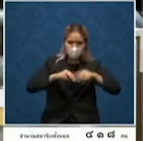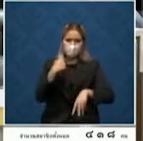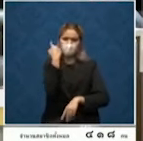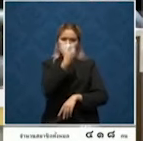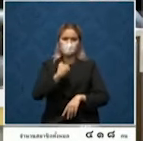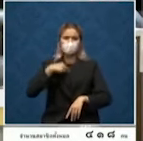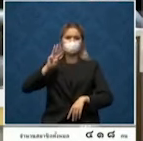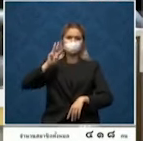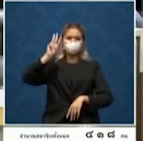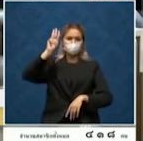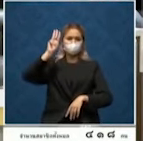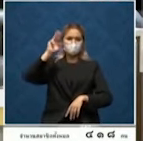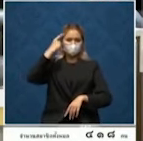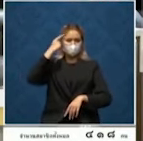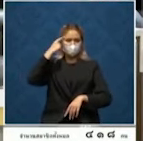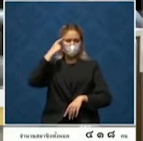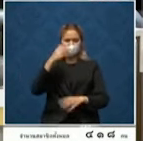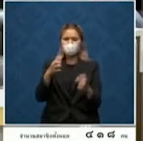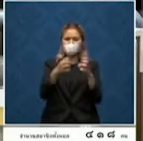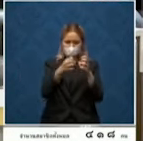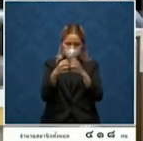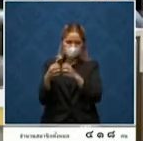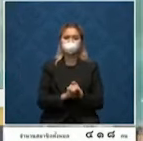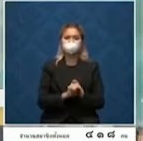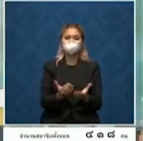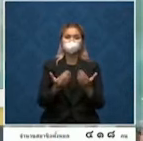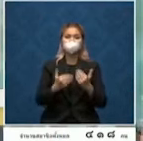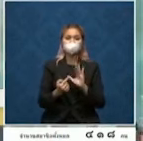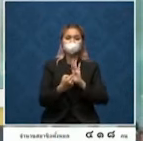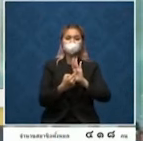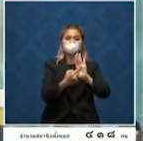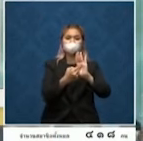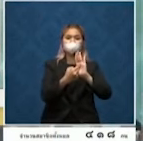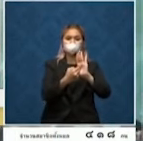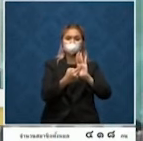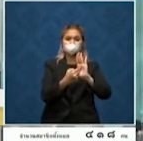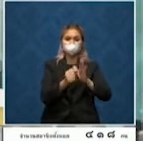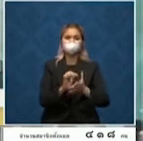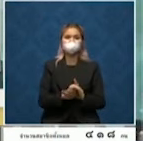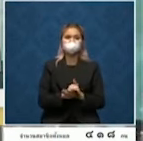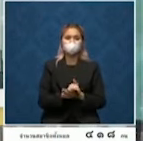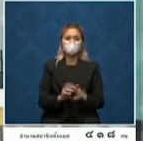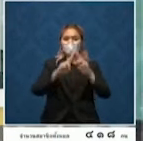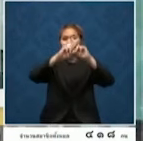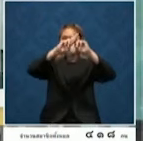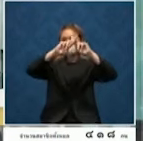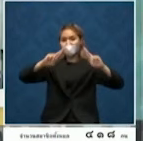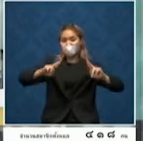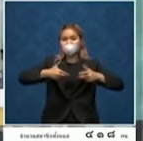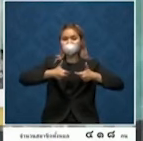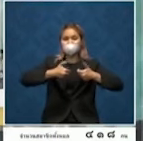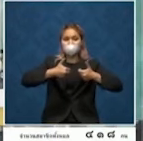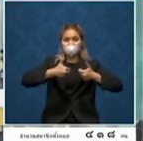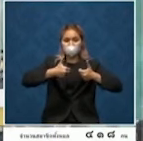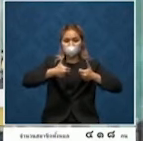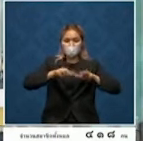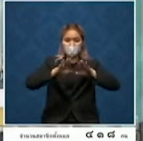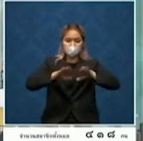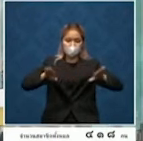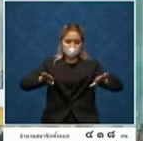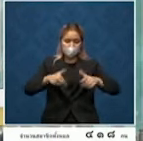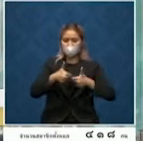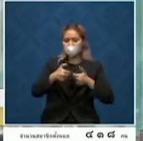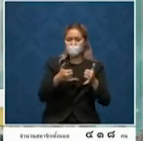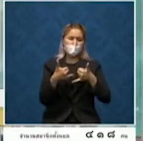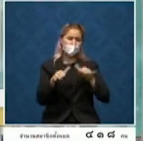ตะวันเข้าไปสู่เวทีของการอภิปรายนะครับหลายคนก็ยังตั้งคำถามคนที่ติดตามรายการของเราก็รู้เรื่องนี้มา